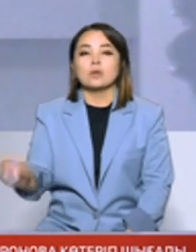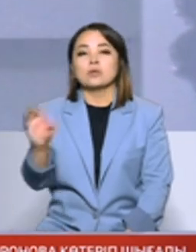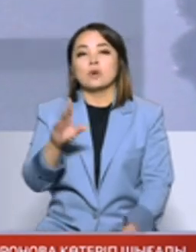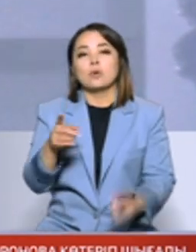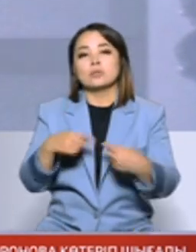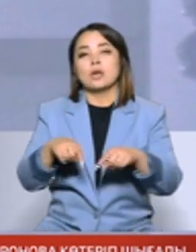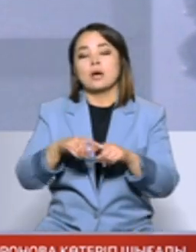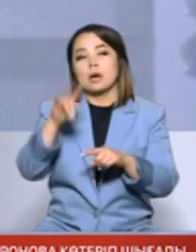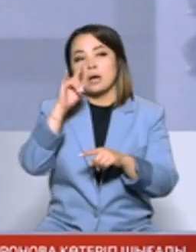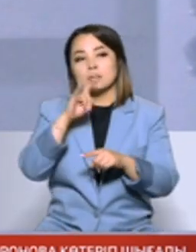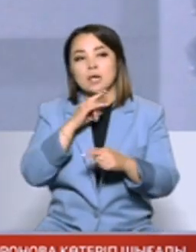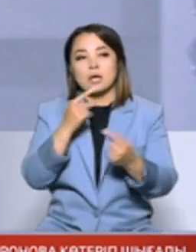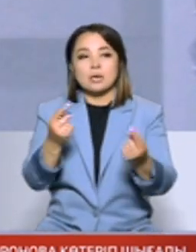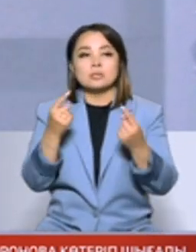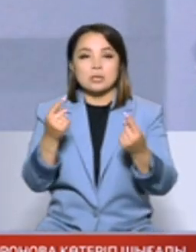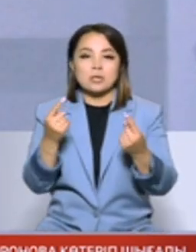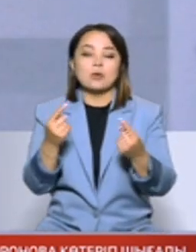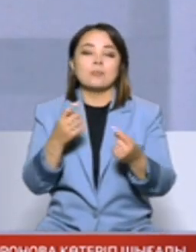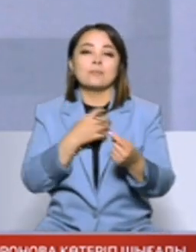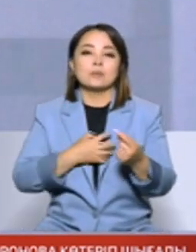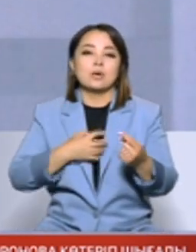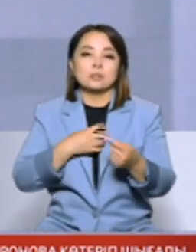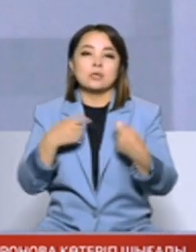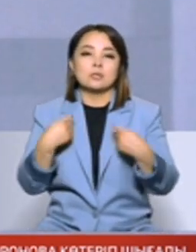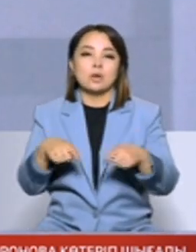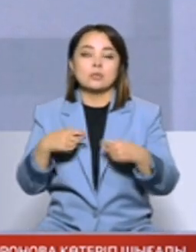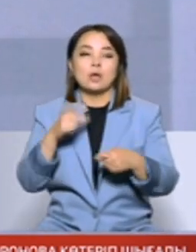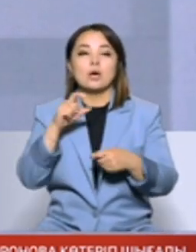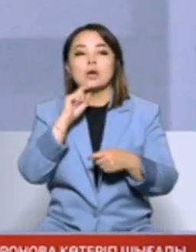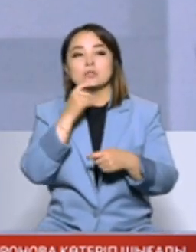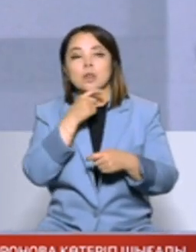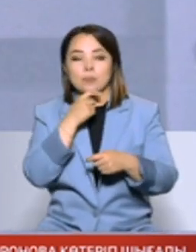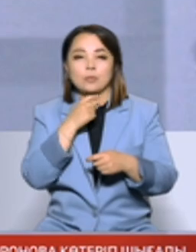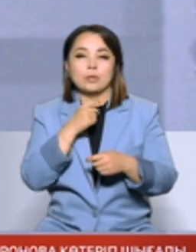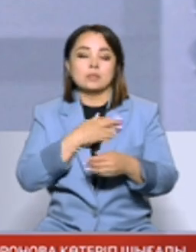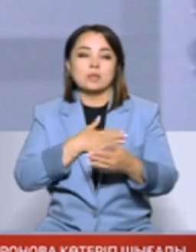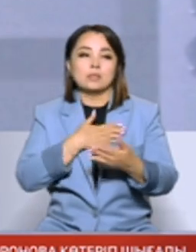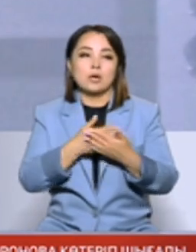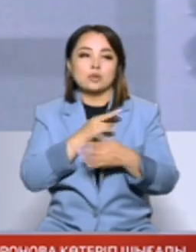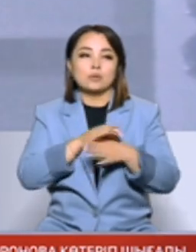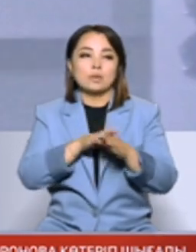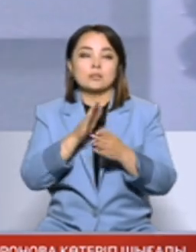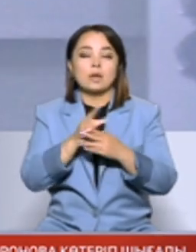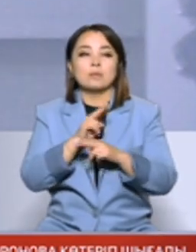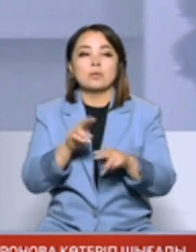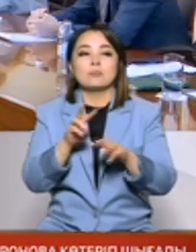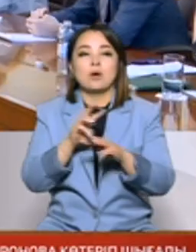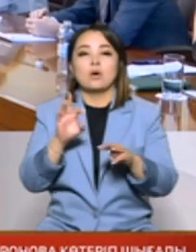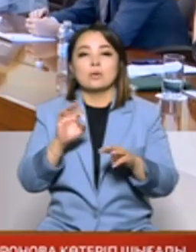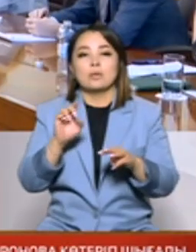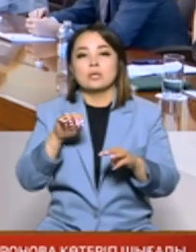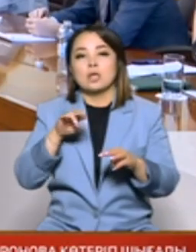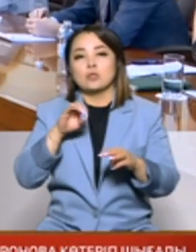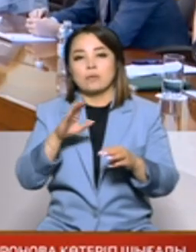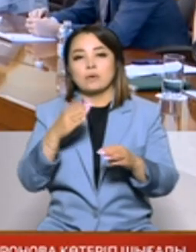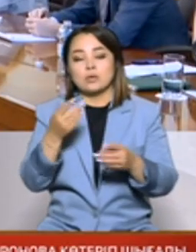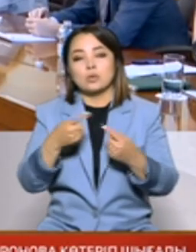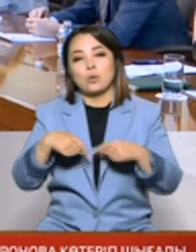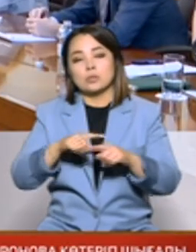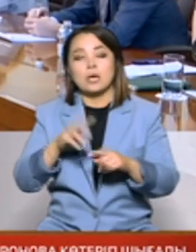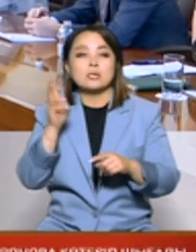Еурода Қазақстанның ең ірі әрі аса маңызды сауда экономикалық серіктесі. Премьер-министр Олжас Бектенов